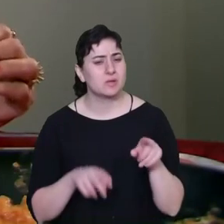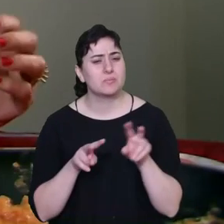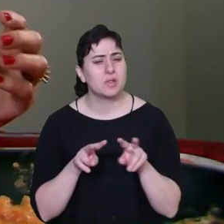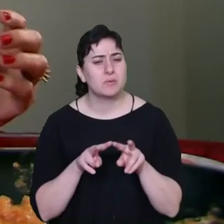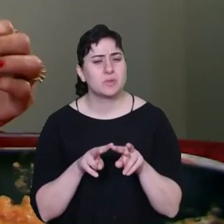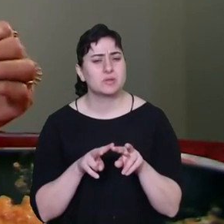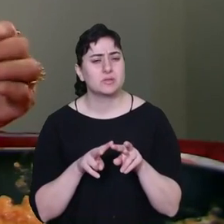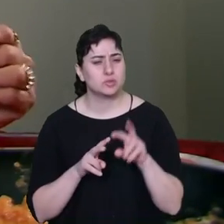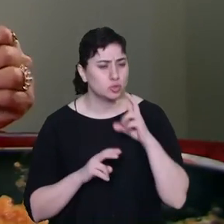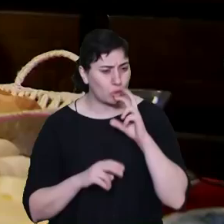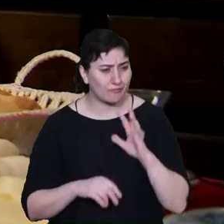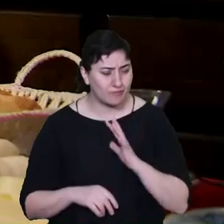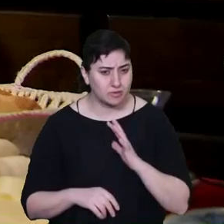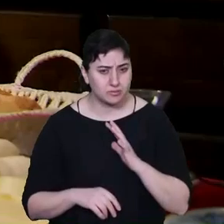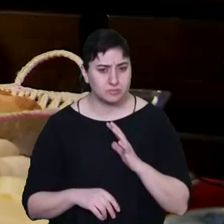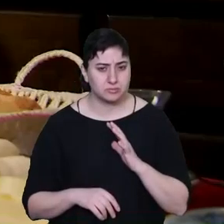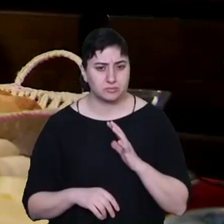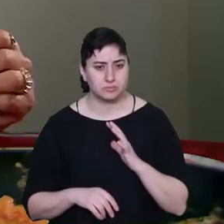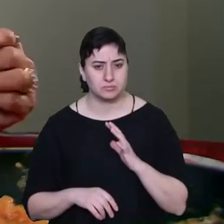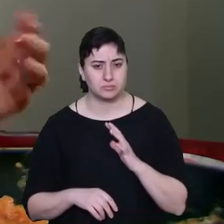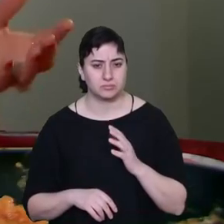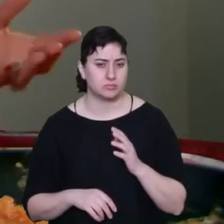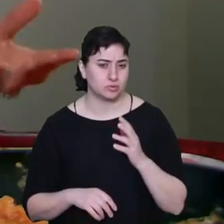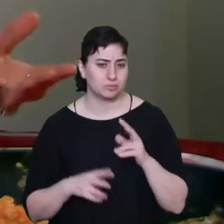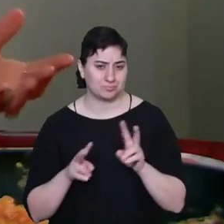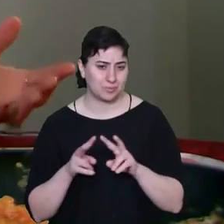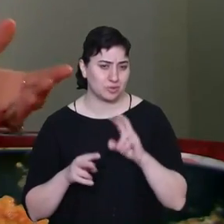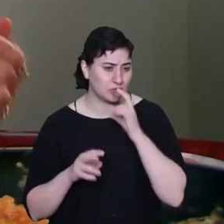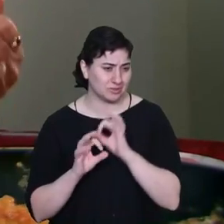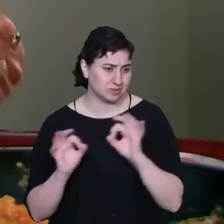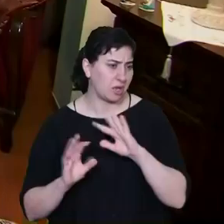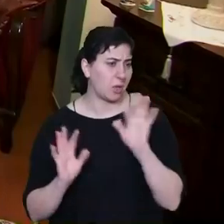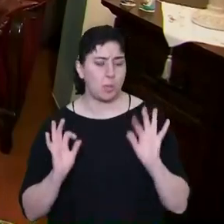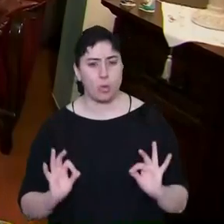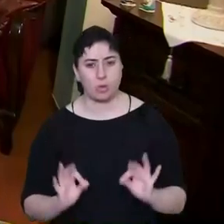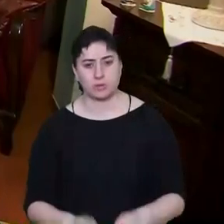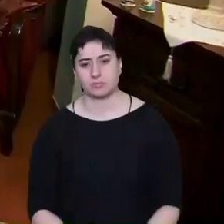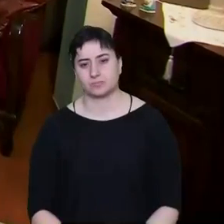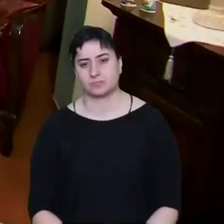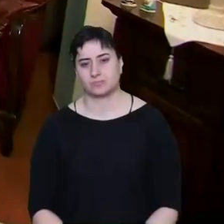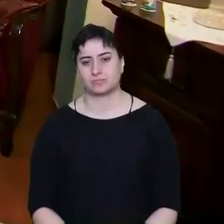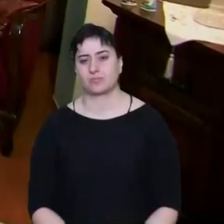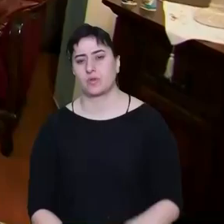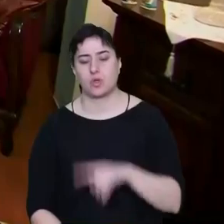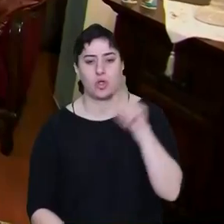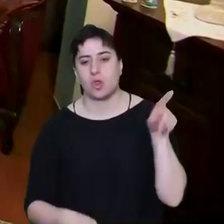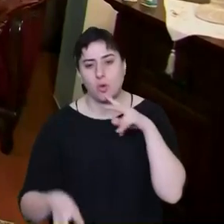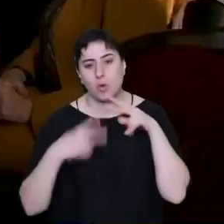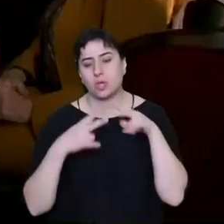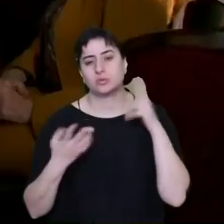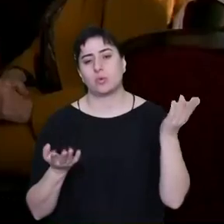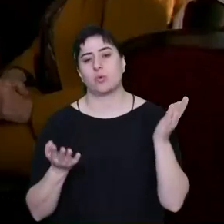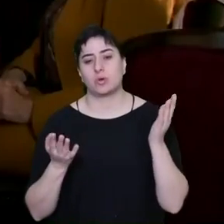Menemende soğan var galiba. Menemen soğansız olur değil mi? Ya restoranlarda öyle yapıyorlar